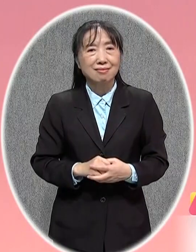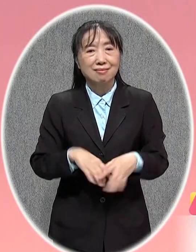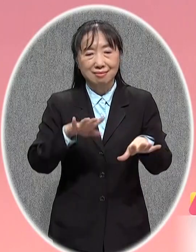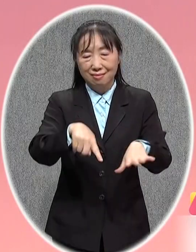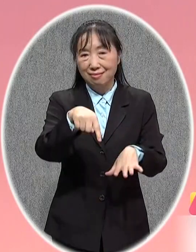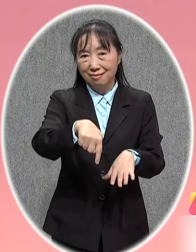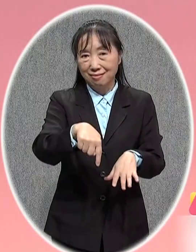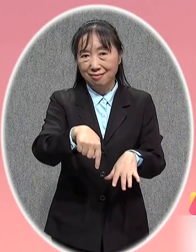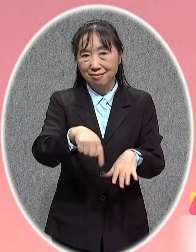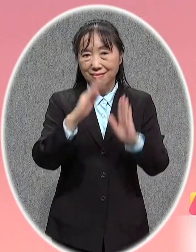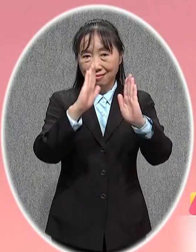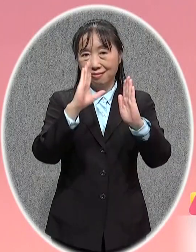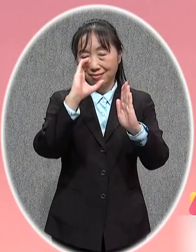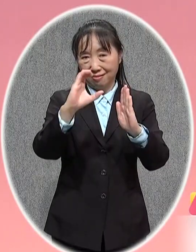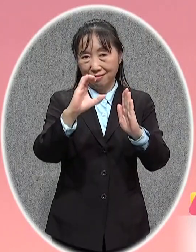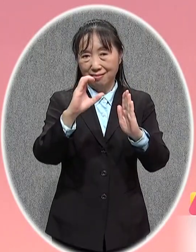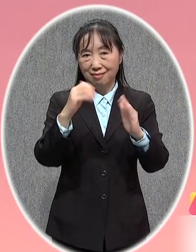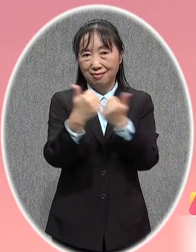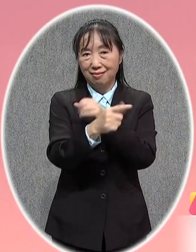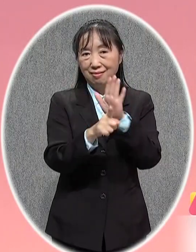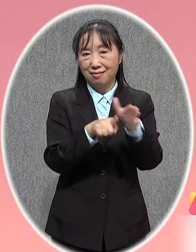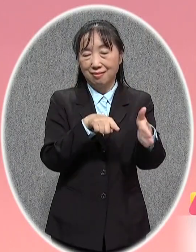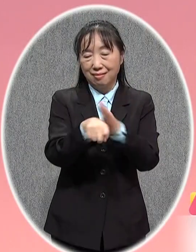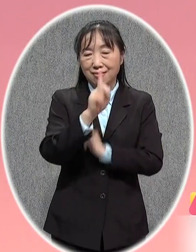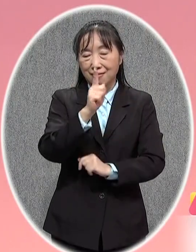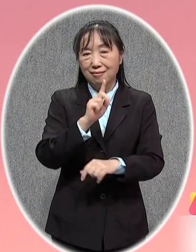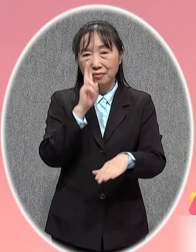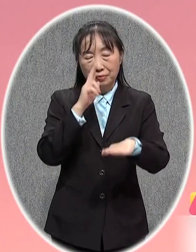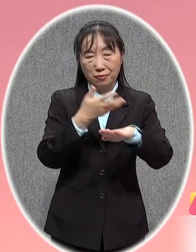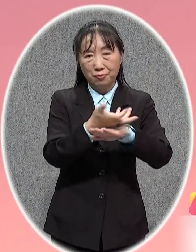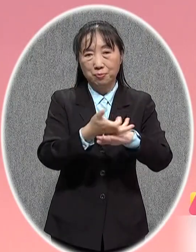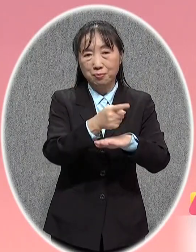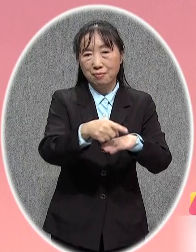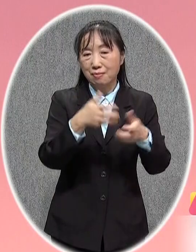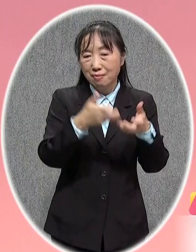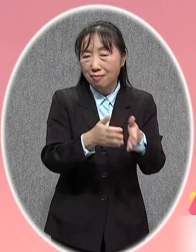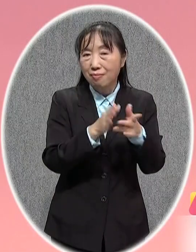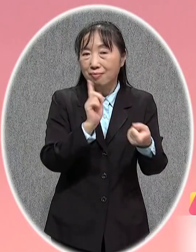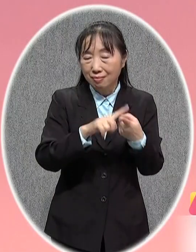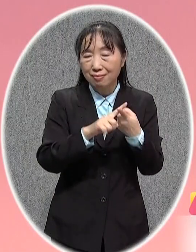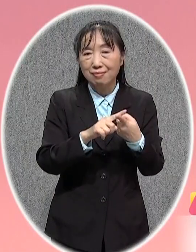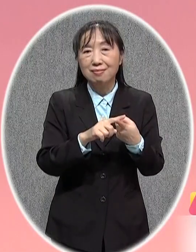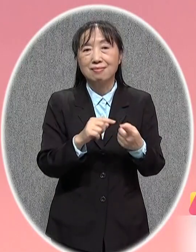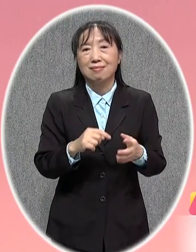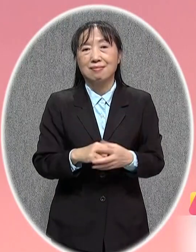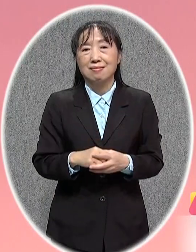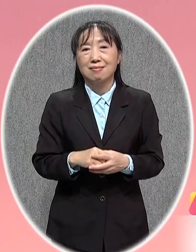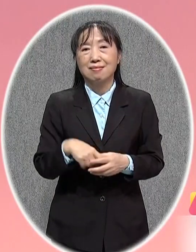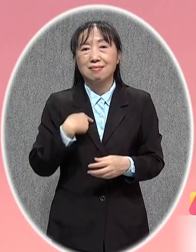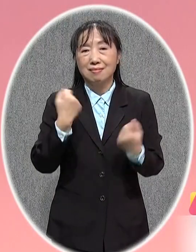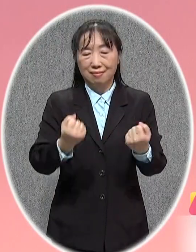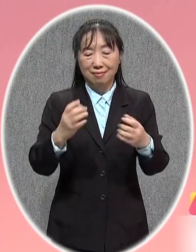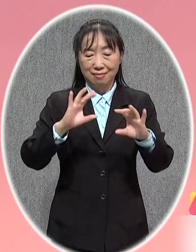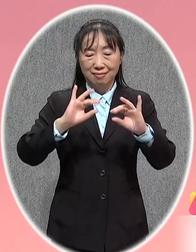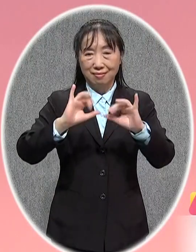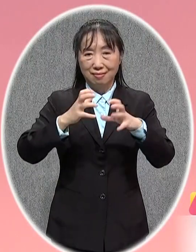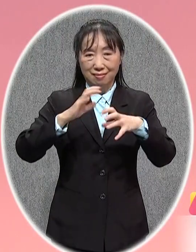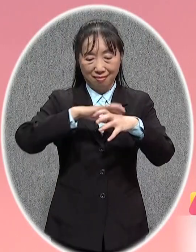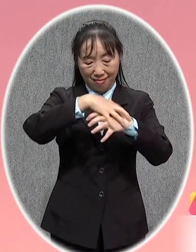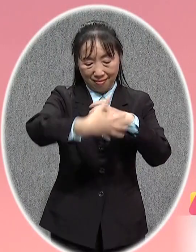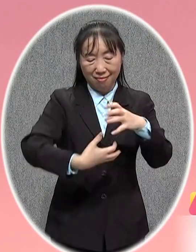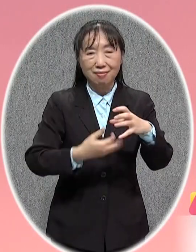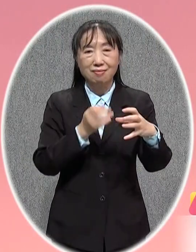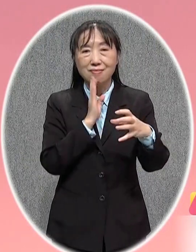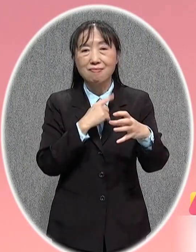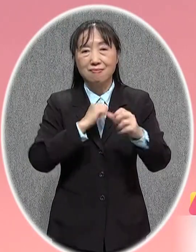本案的正方代表一直的强调藻礁生态多重要，对，它已经在地球上可能已在这块地可